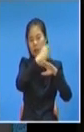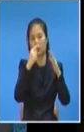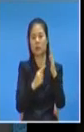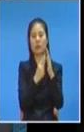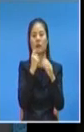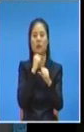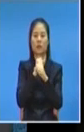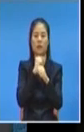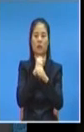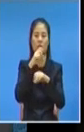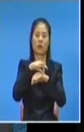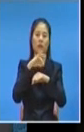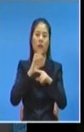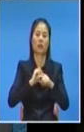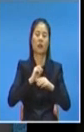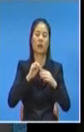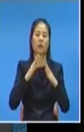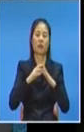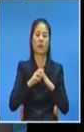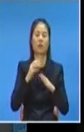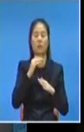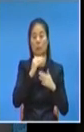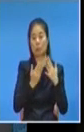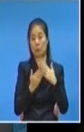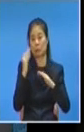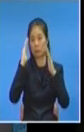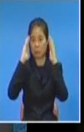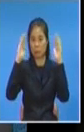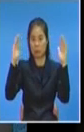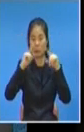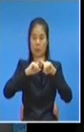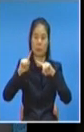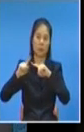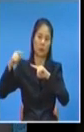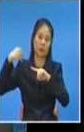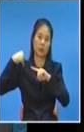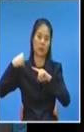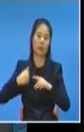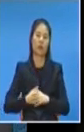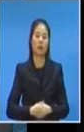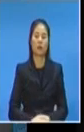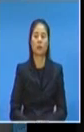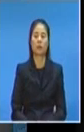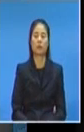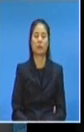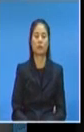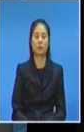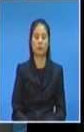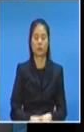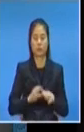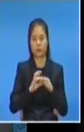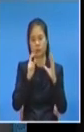ำรงตำแหน่งชั้น2ก่อนแล้วถึงจะเลื่อนขึ้นไปชั้น1เพื่อให้มีประสบการณ์นะครับอันนี้ก็เป็นเรื่องของการกำหนดเก